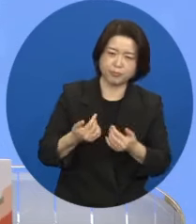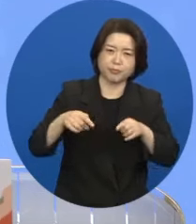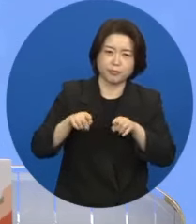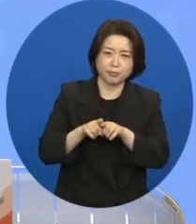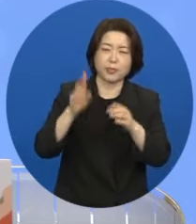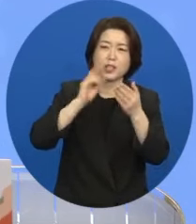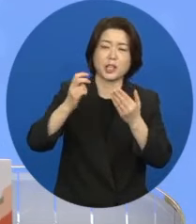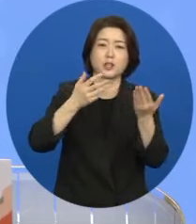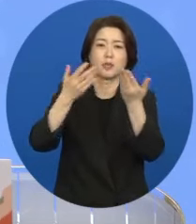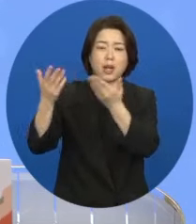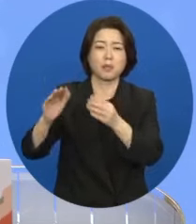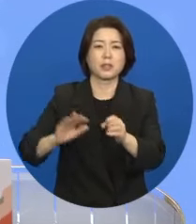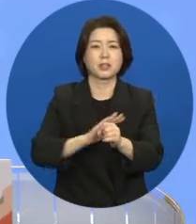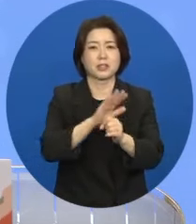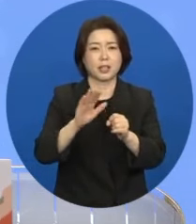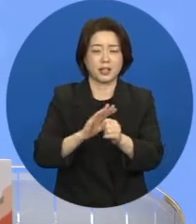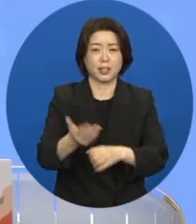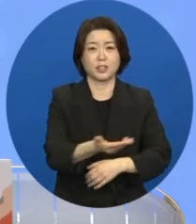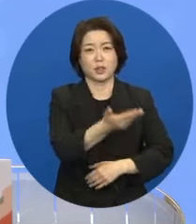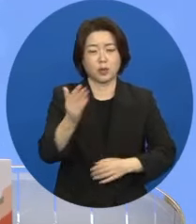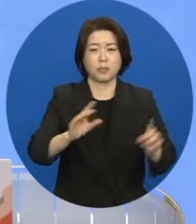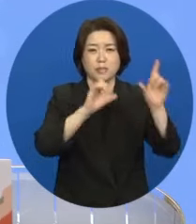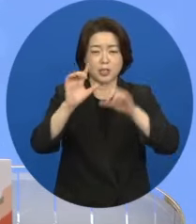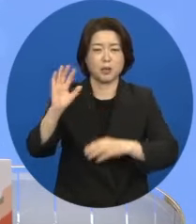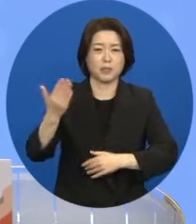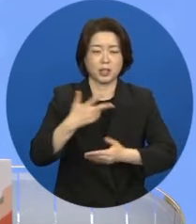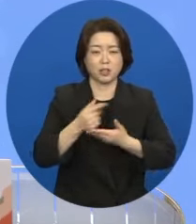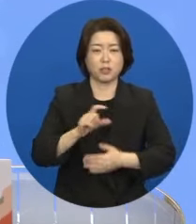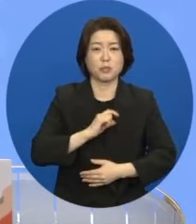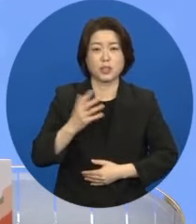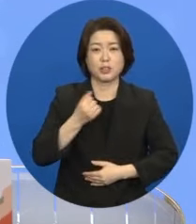사랑하는 저 여러분들의 삶이 되시기를 주님의 이름으로 축원드립니다